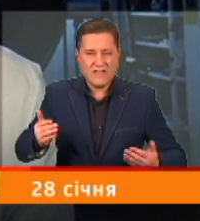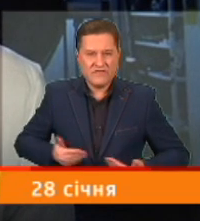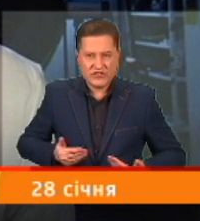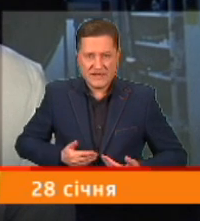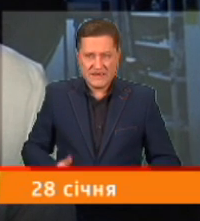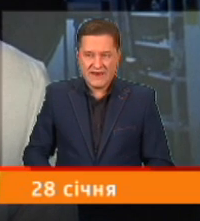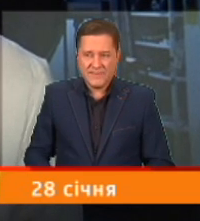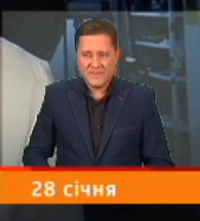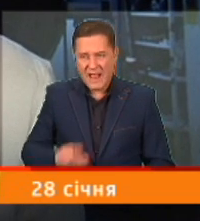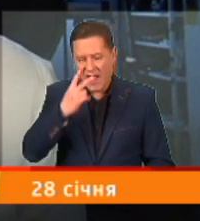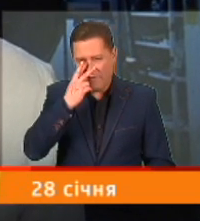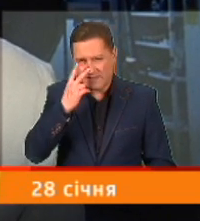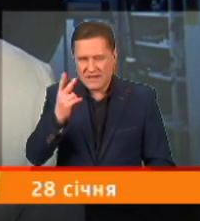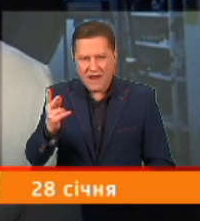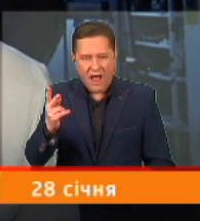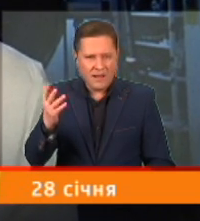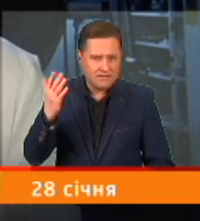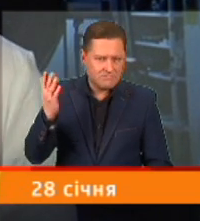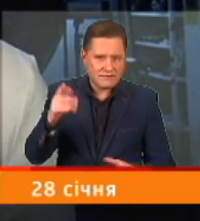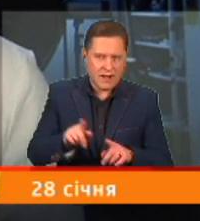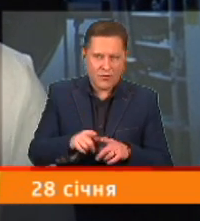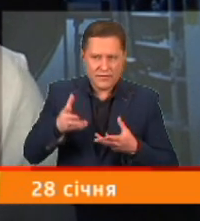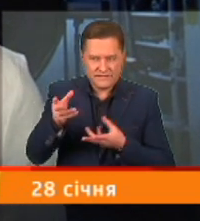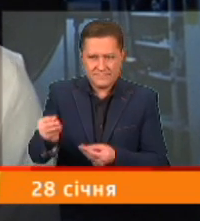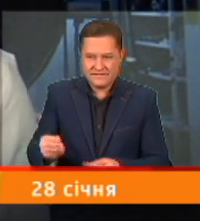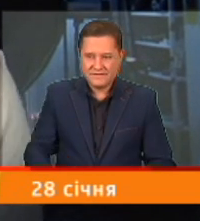мене взгляд? А що ви маєте?